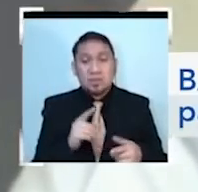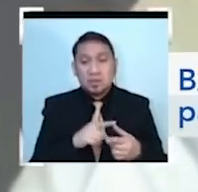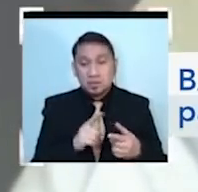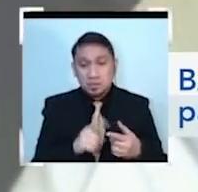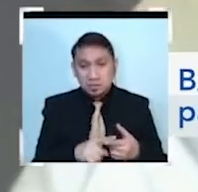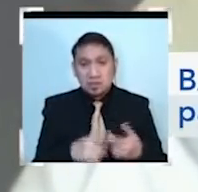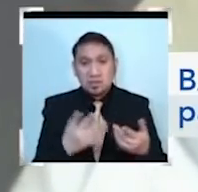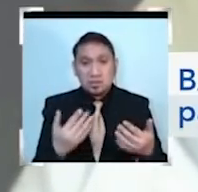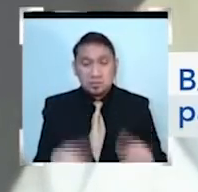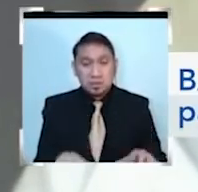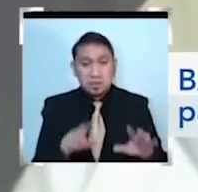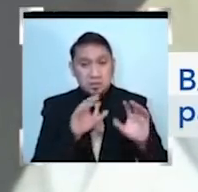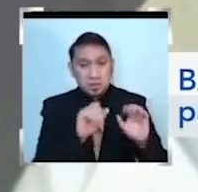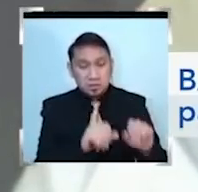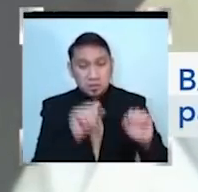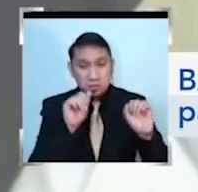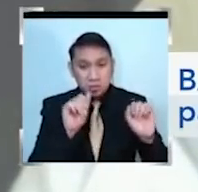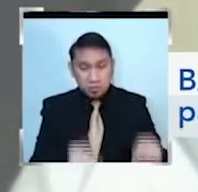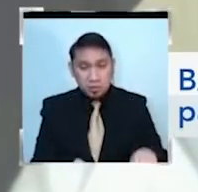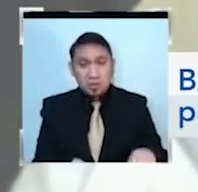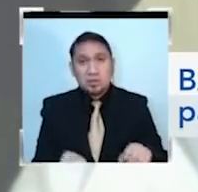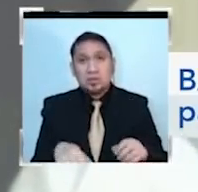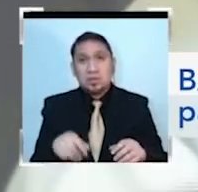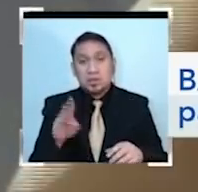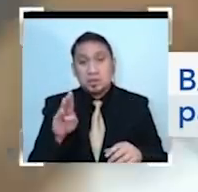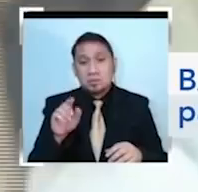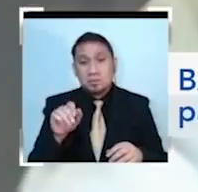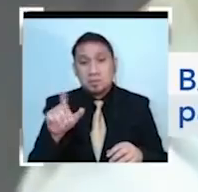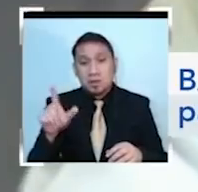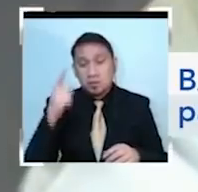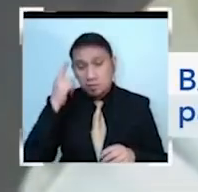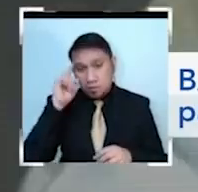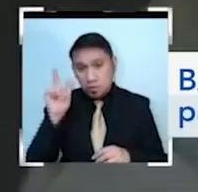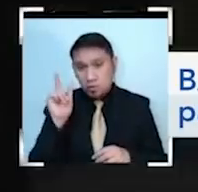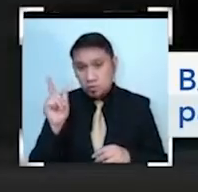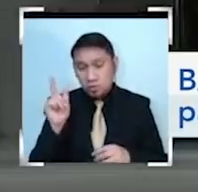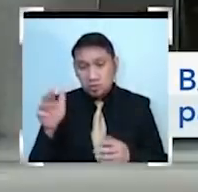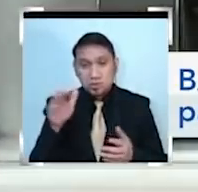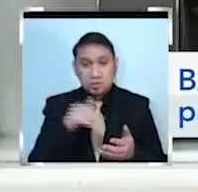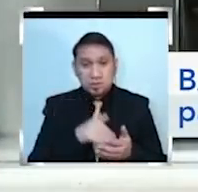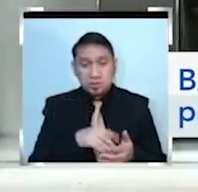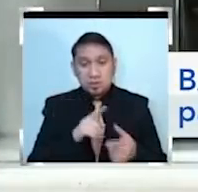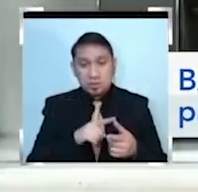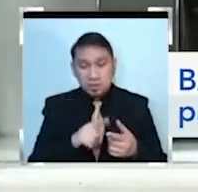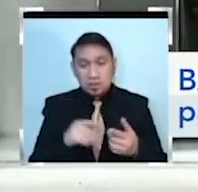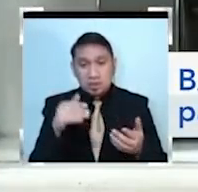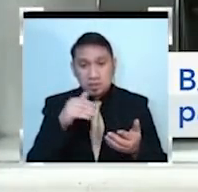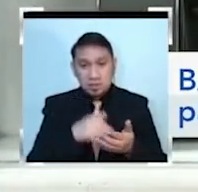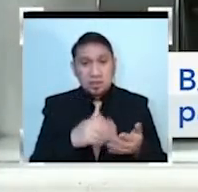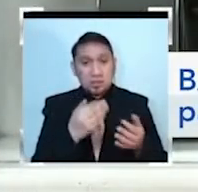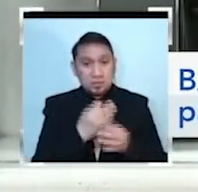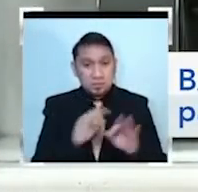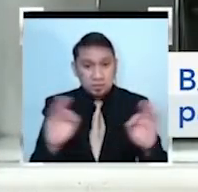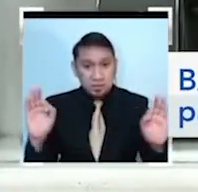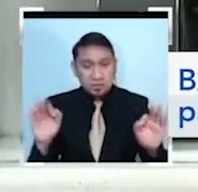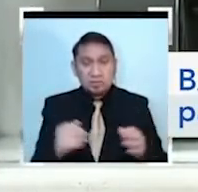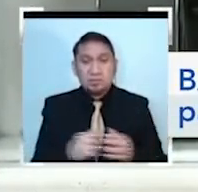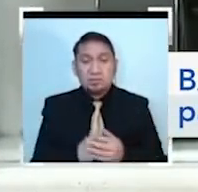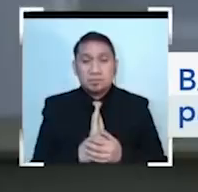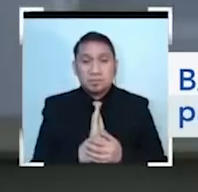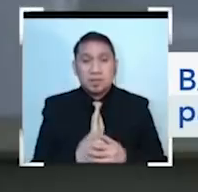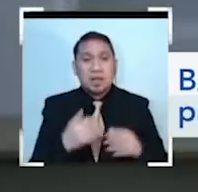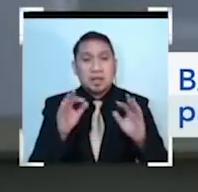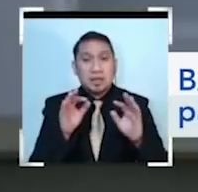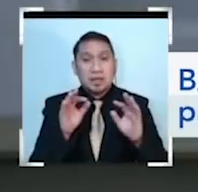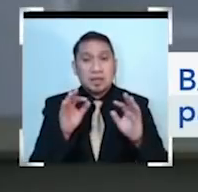him, he could bail for 20,000 and is out again. Importante rin daw na pagtibayin ayon